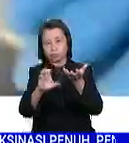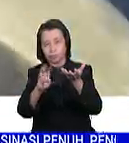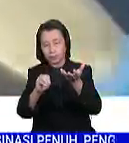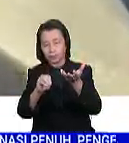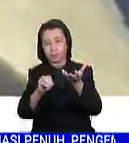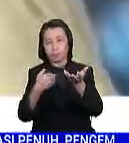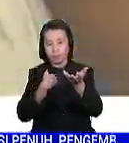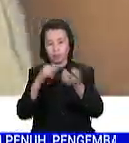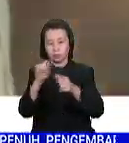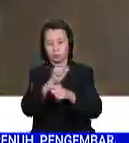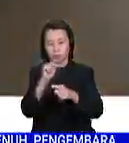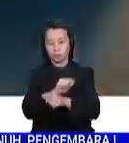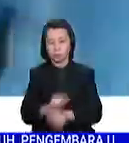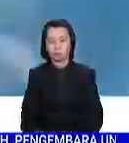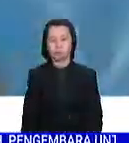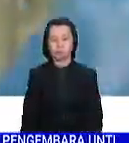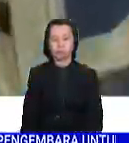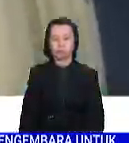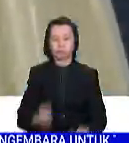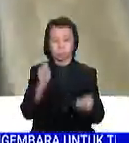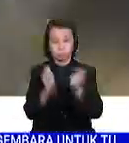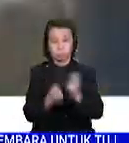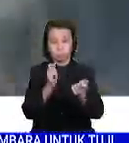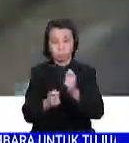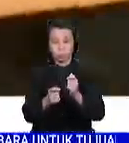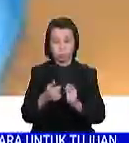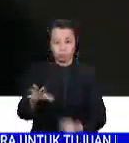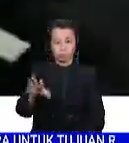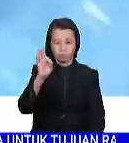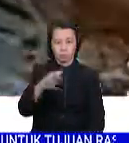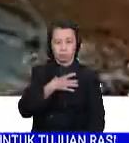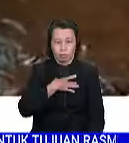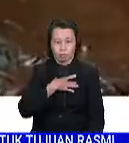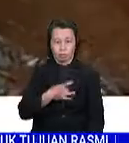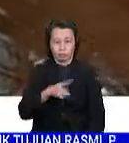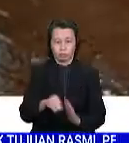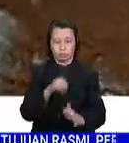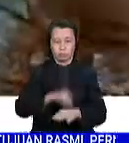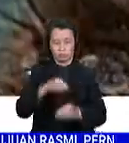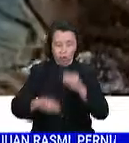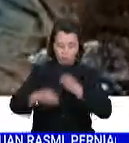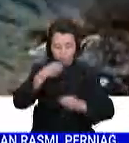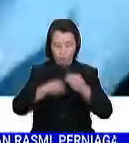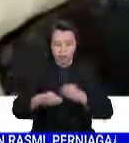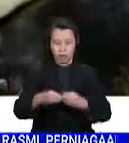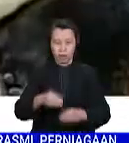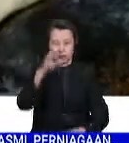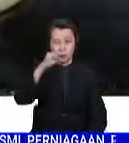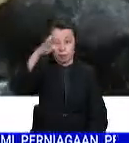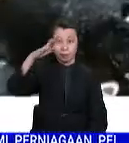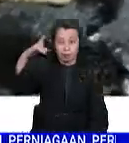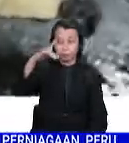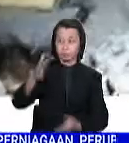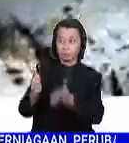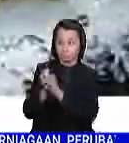dilaksanakan. Roti telur biasanya menjadi menu pilihan kegemaran ketika bersarapan. Pemilik ikan Abang Terbang